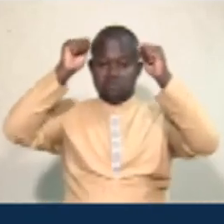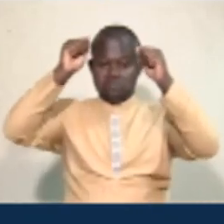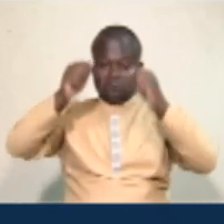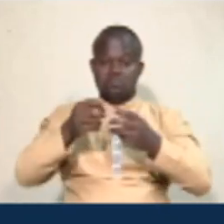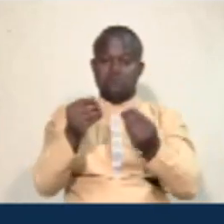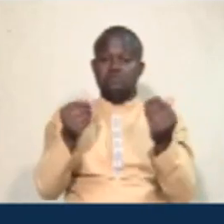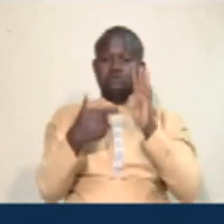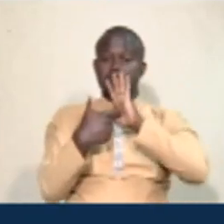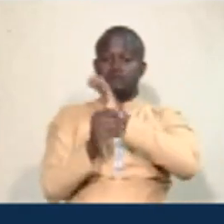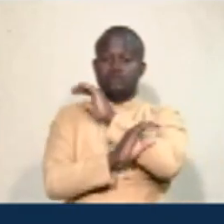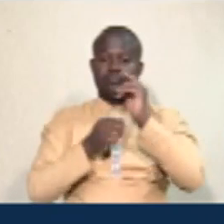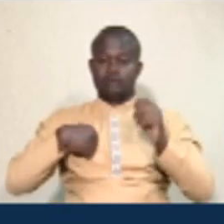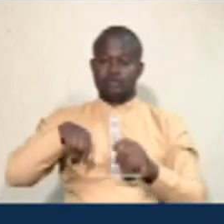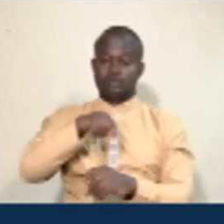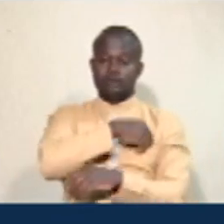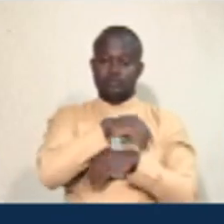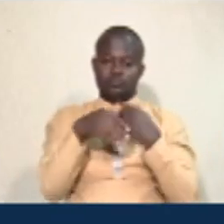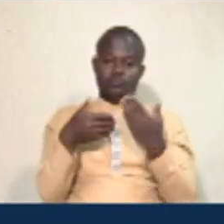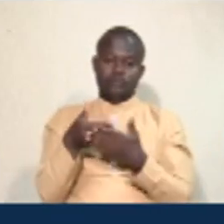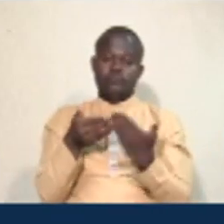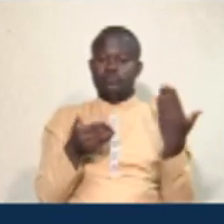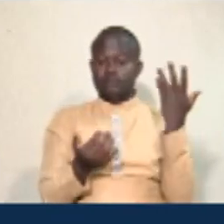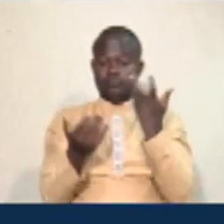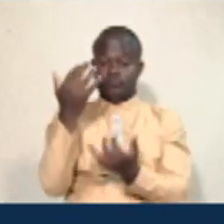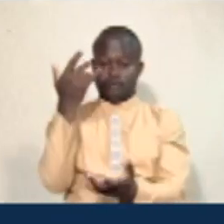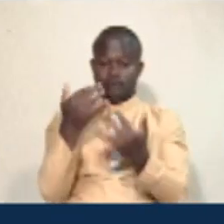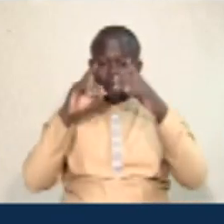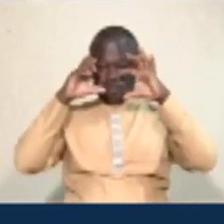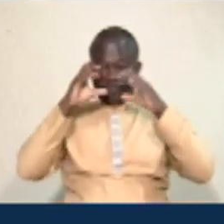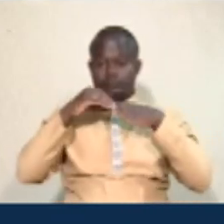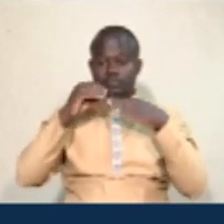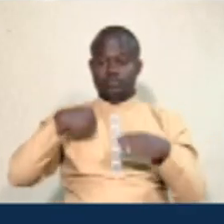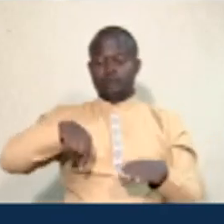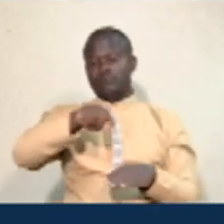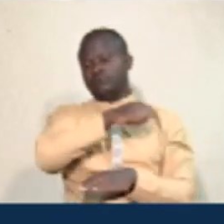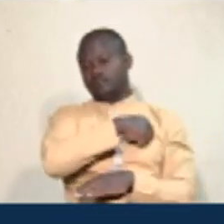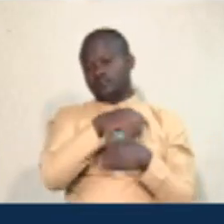bangiza ibirango by'igihugu cyacu, batwika amafoto y'abayobozi bacu,